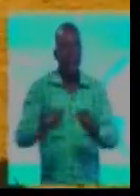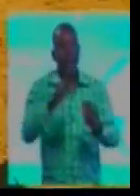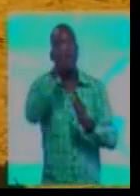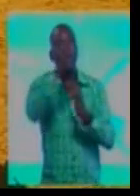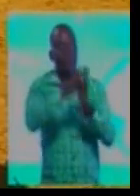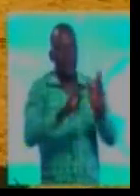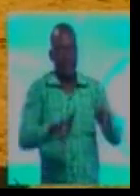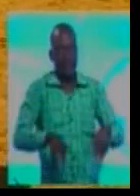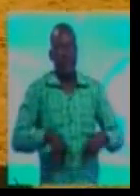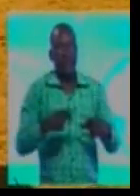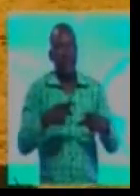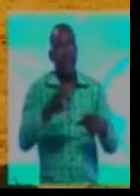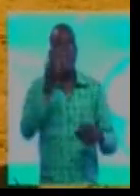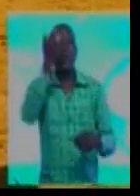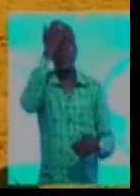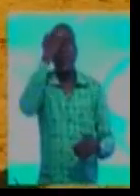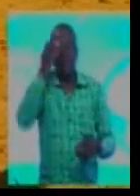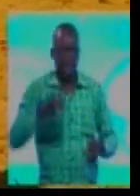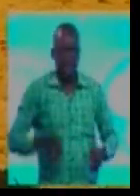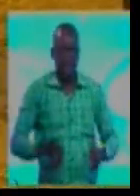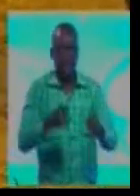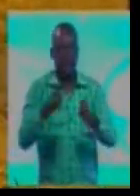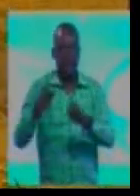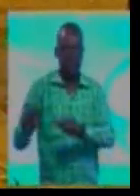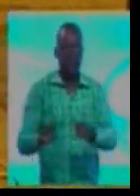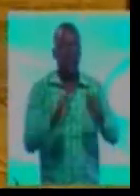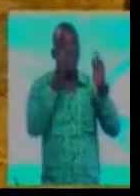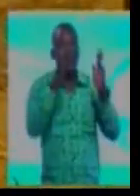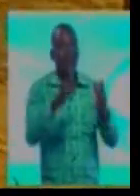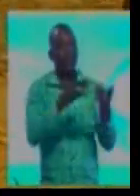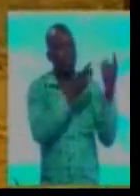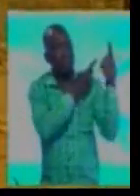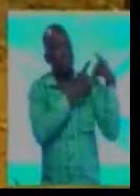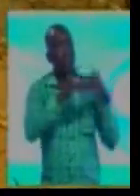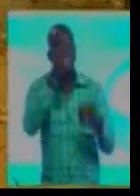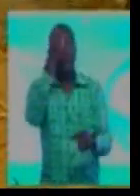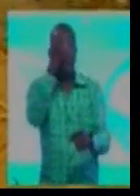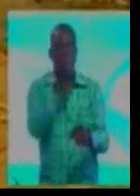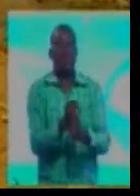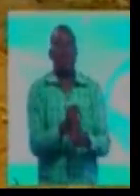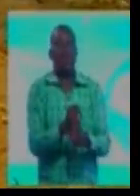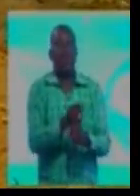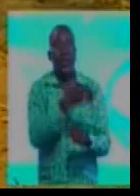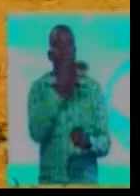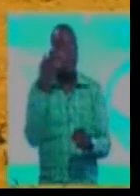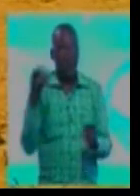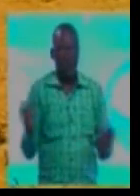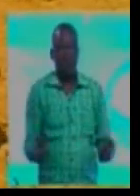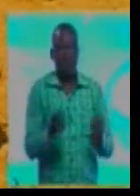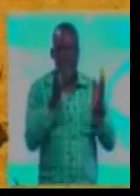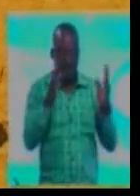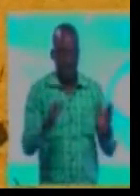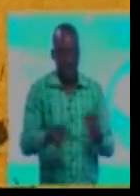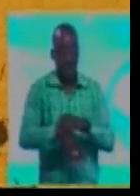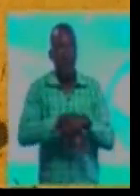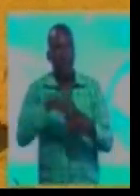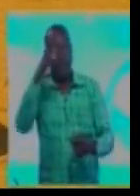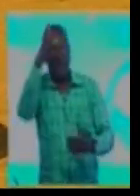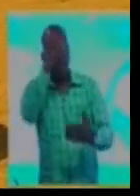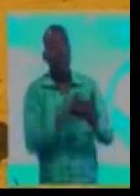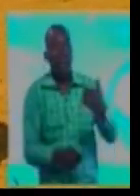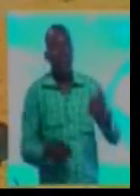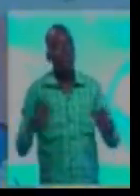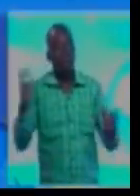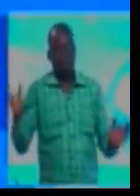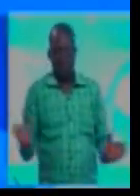Et en reconnaissance des efforts fournis par les acteurs de l'élevage depuis ces deux décennies, les meilleurs agriculteurs reçoivent ici des prix